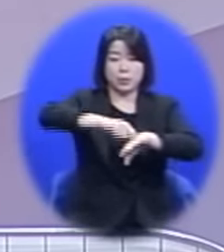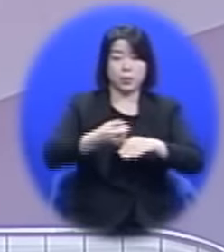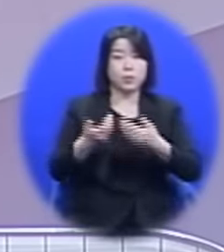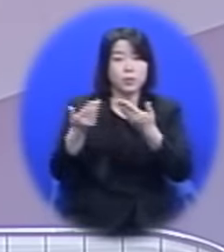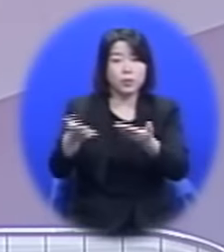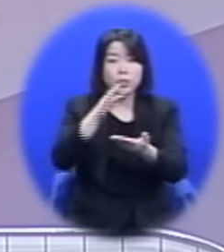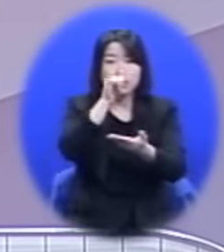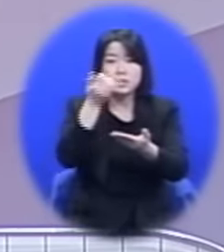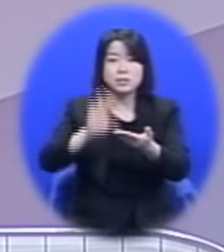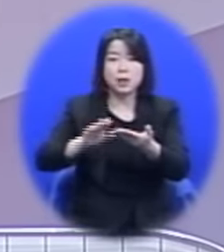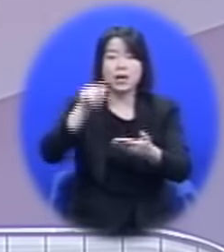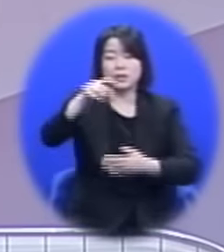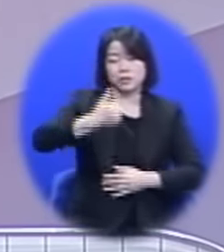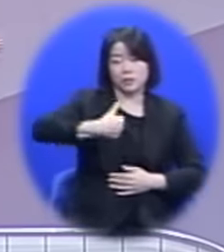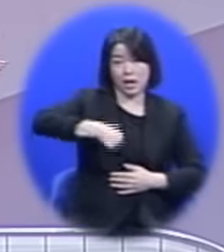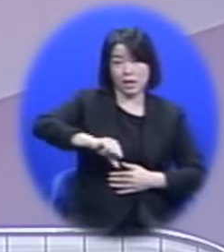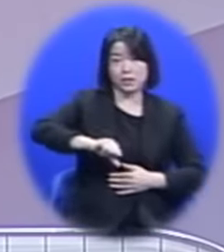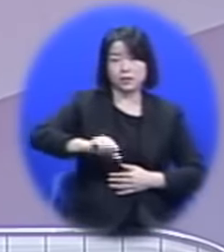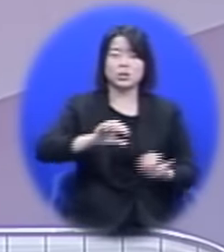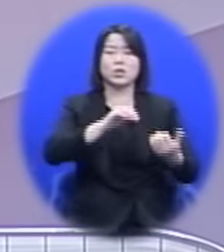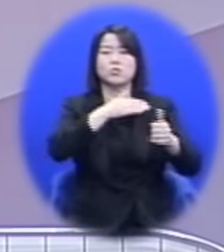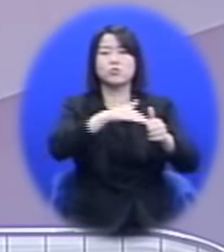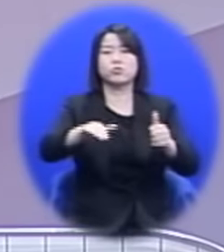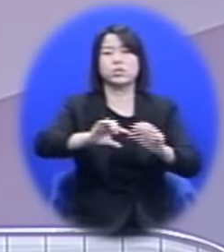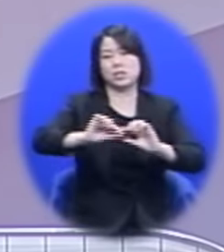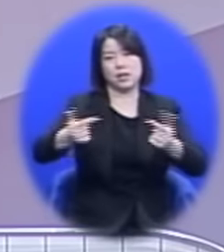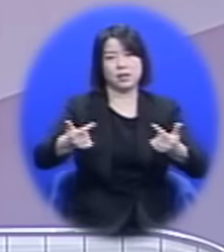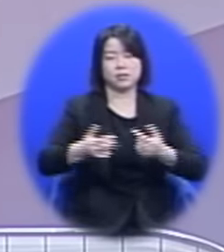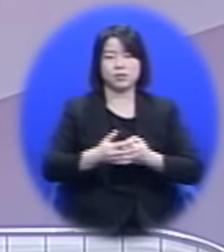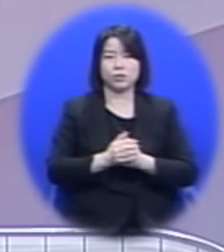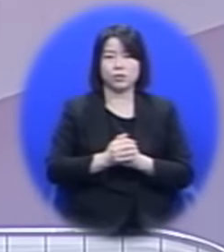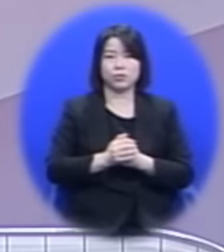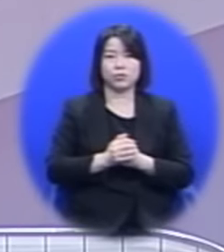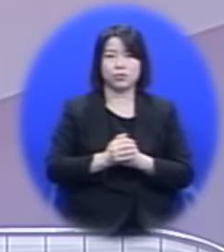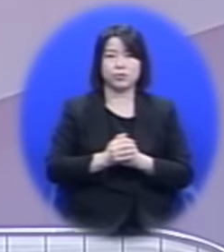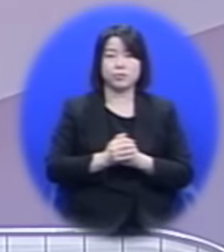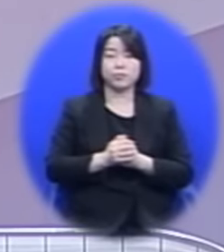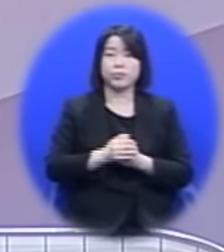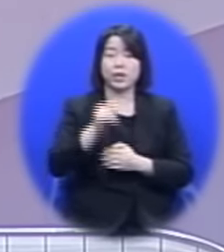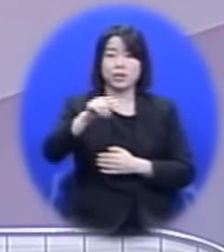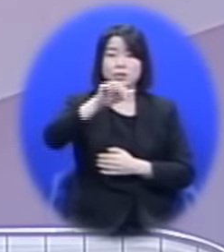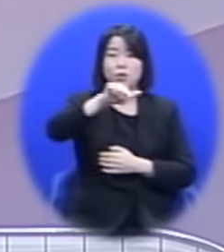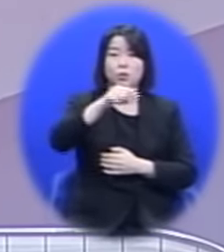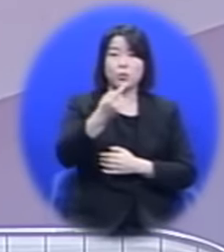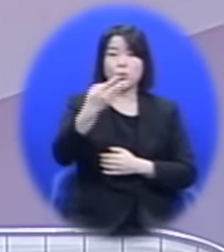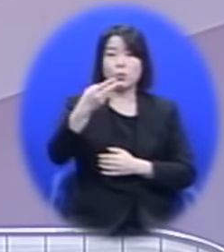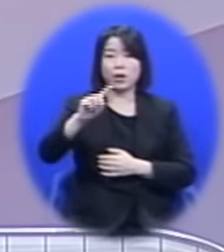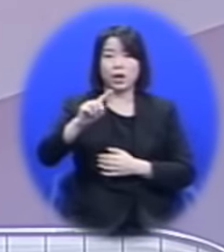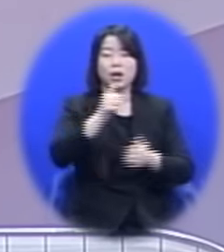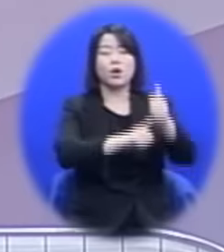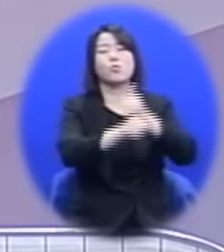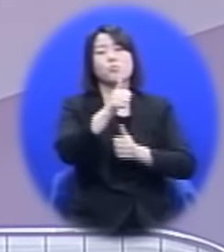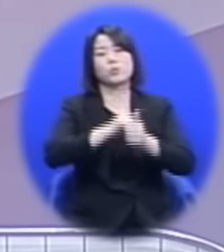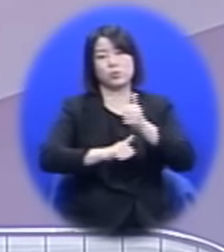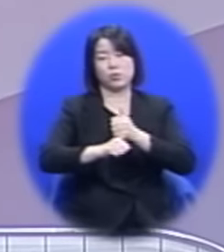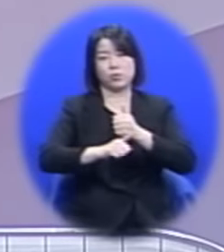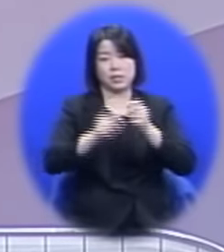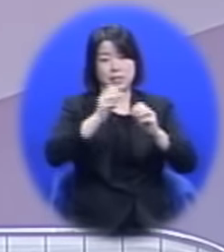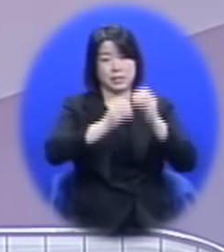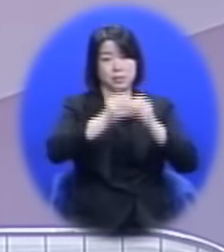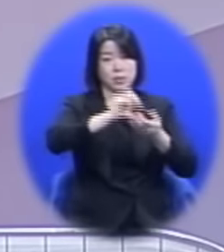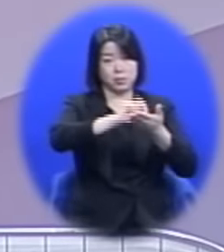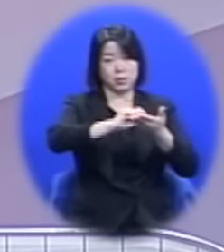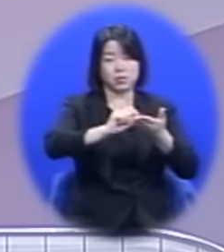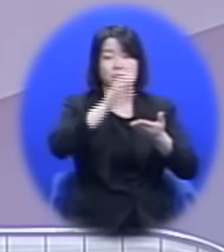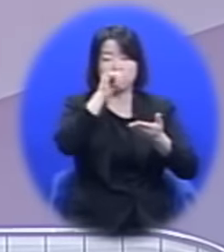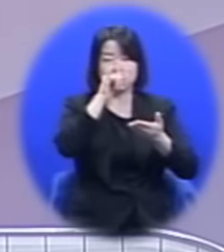처벌하셨지만 고라의 아들들은 죽이지 않았다고 그랬습니다. 그 고라의 후손들이에요.